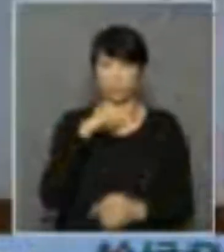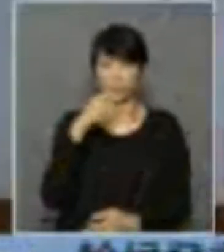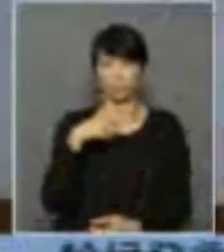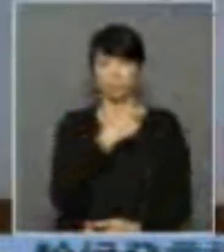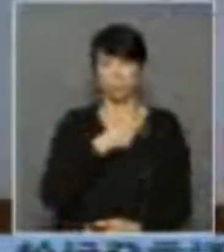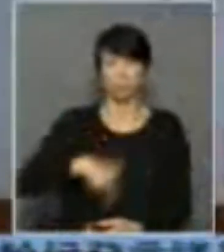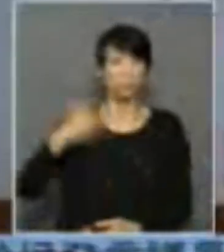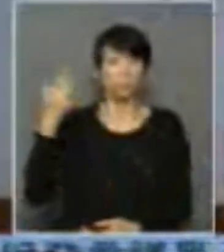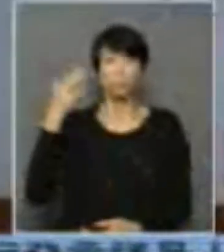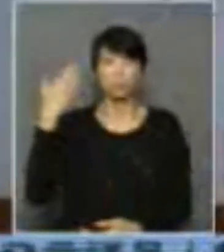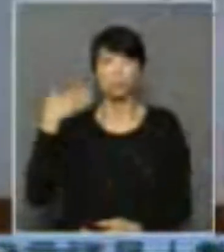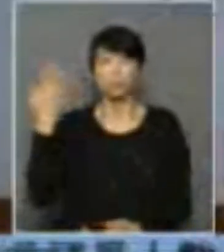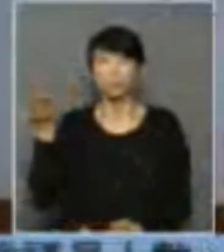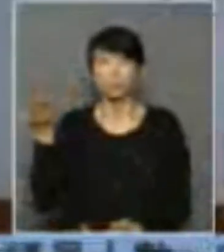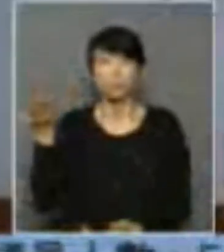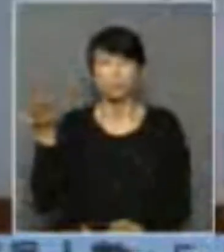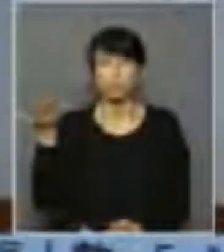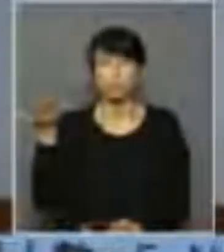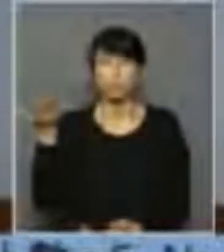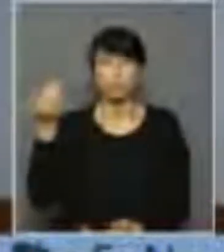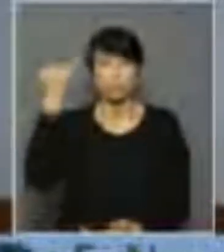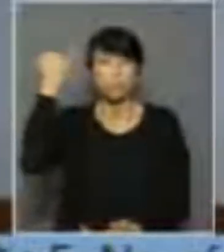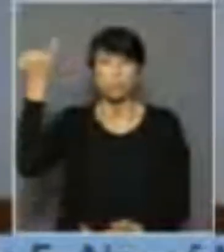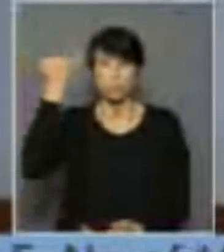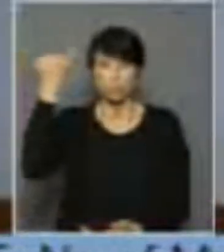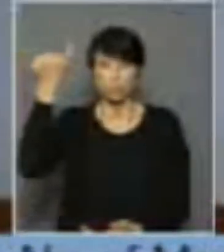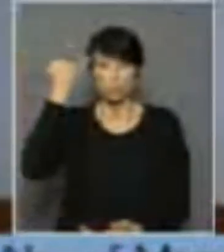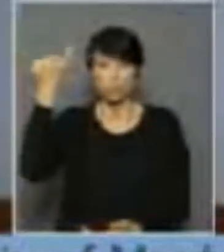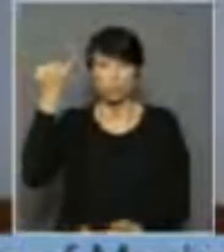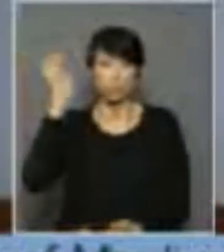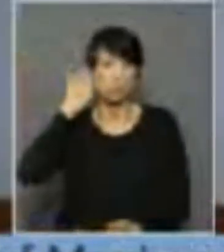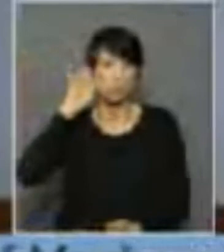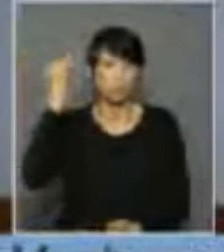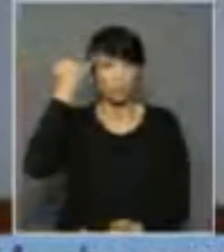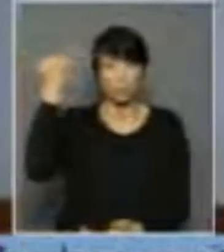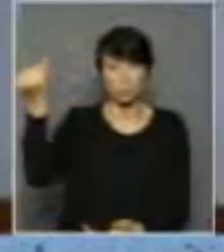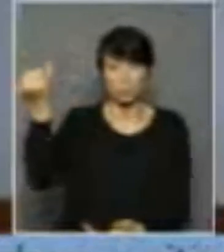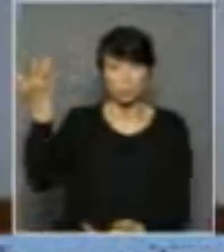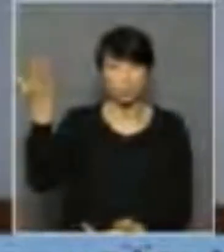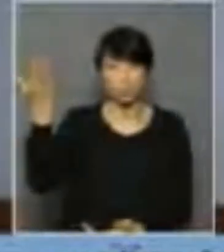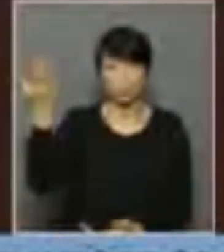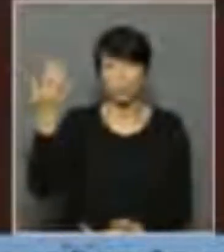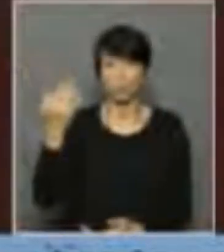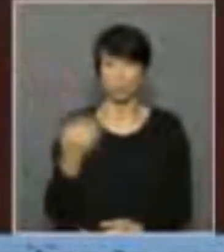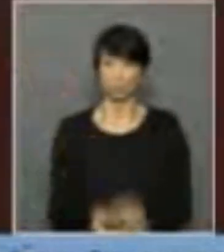提問的，請你坐下。 我不是不同意，聽不明白，哥聽